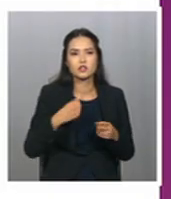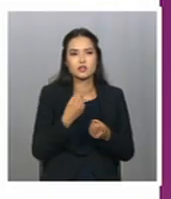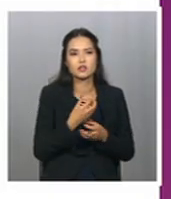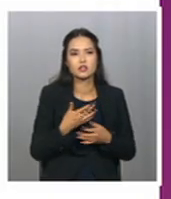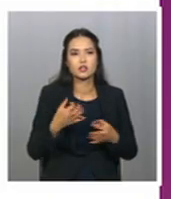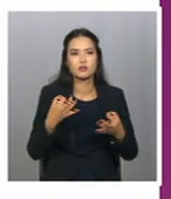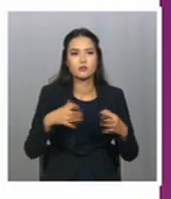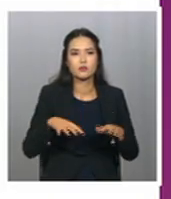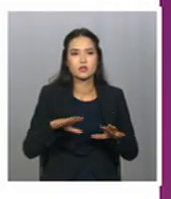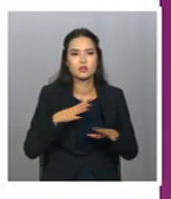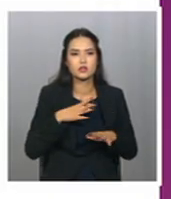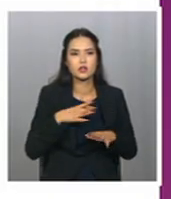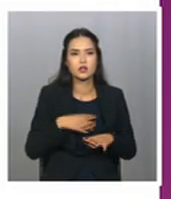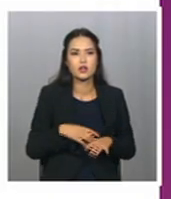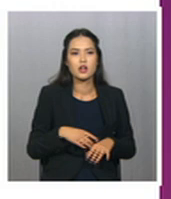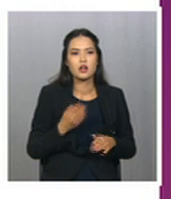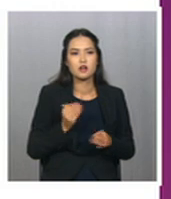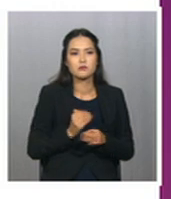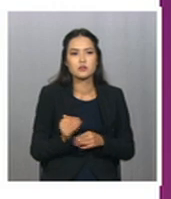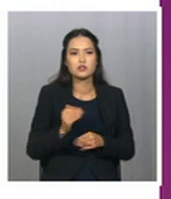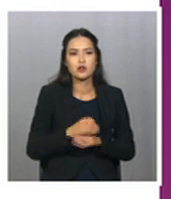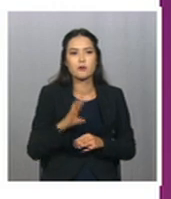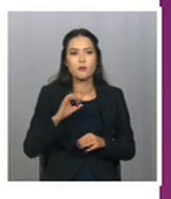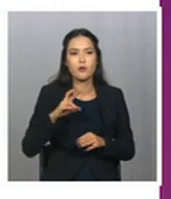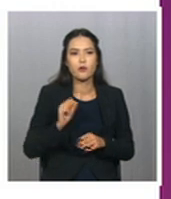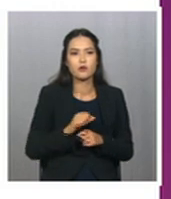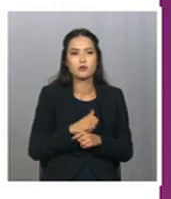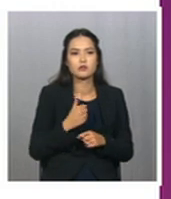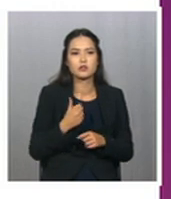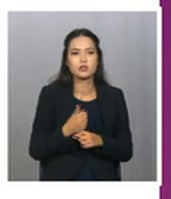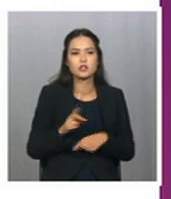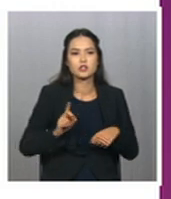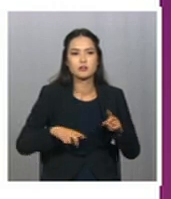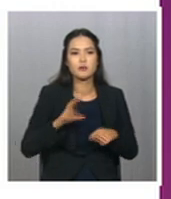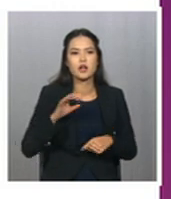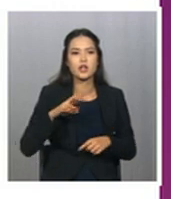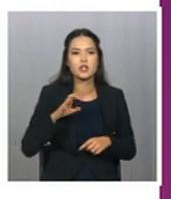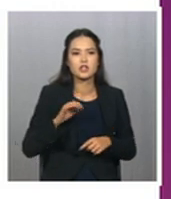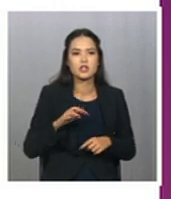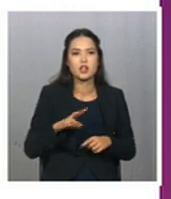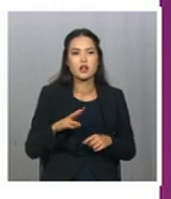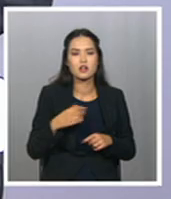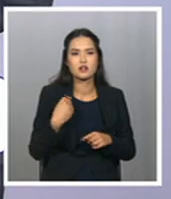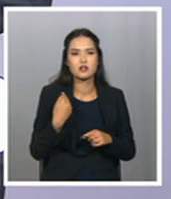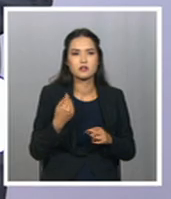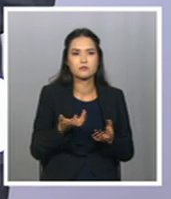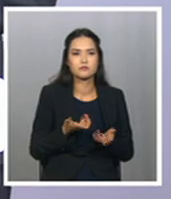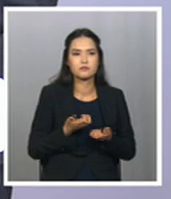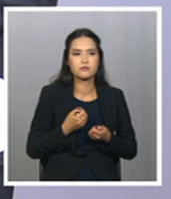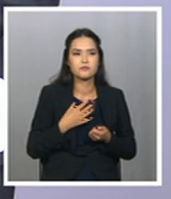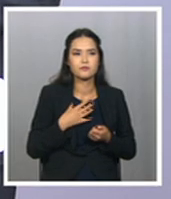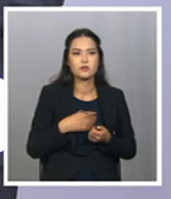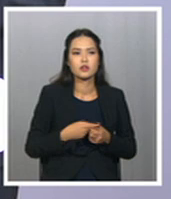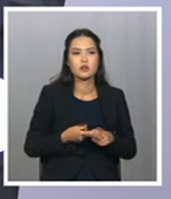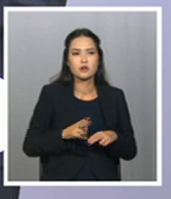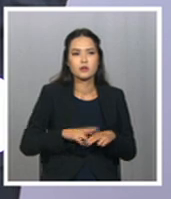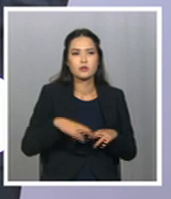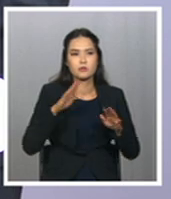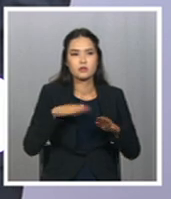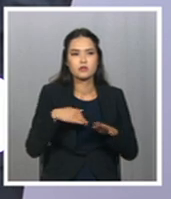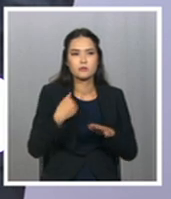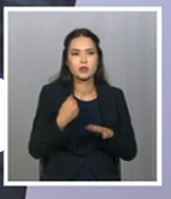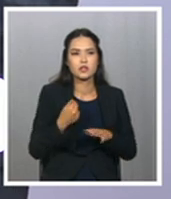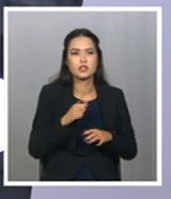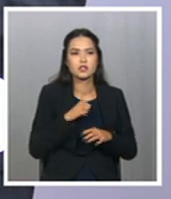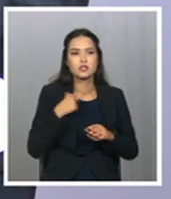босатты. Біртіндеп моңғол билеушілерінің кейбірі ислам дінін қабылдады. Бұл мұсылмандықтың кең байтақ